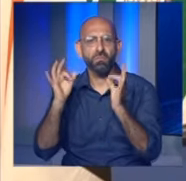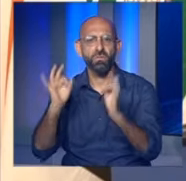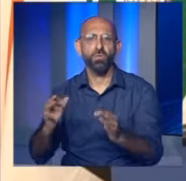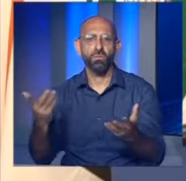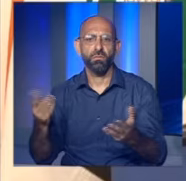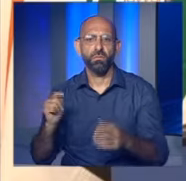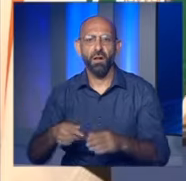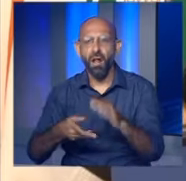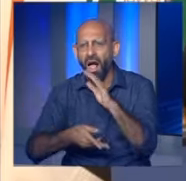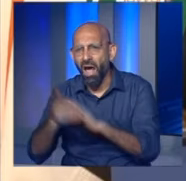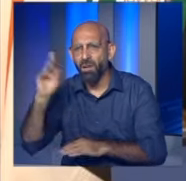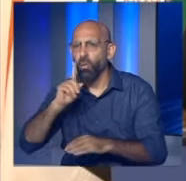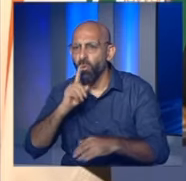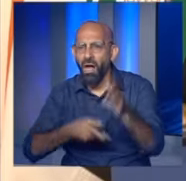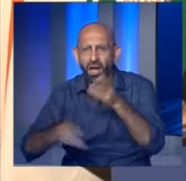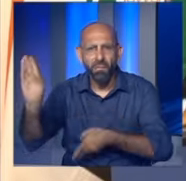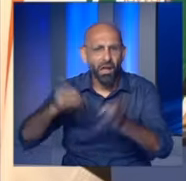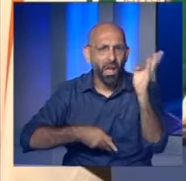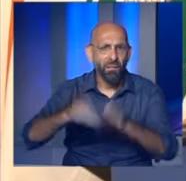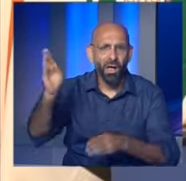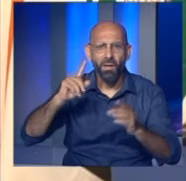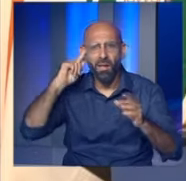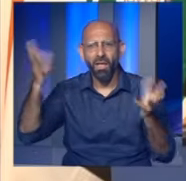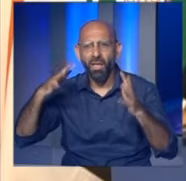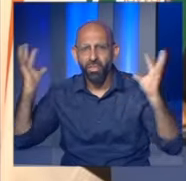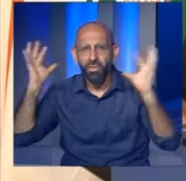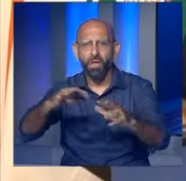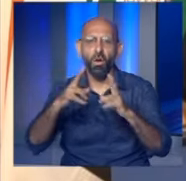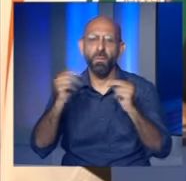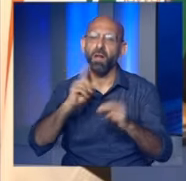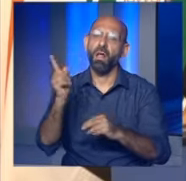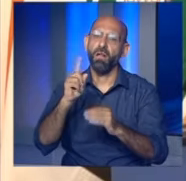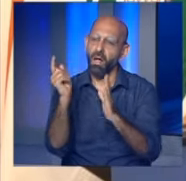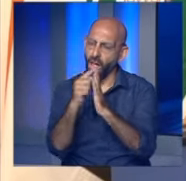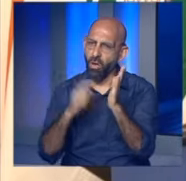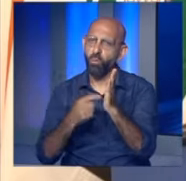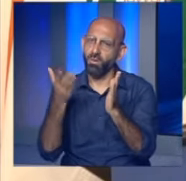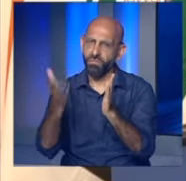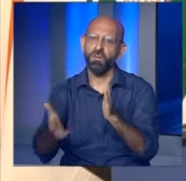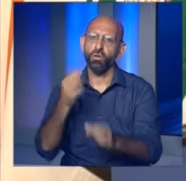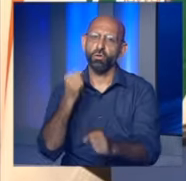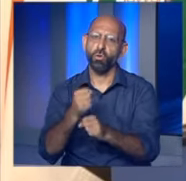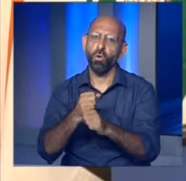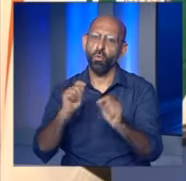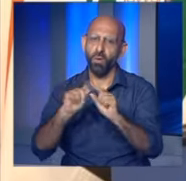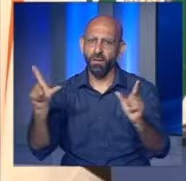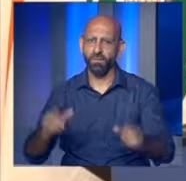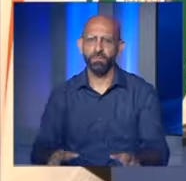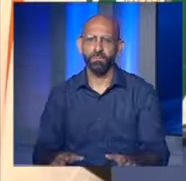يا اما بقبض العمله لانه بيقبضوا على اللي بيفوتوا ه شبكات التهريب